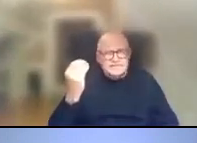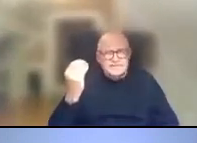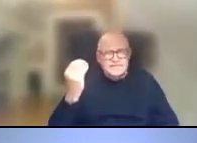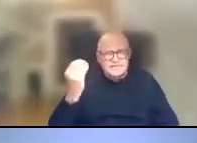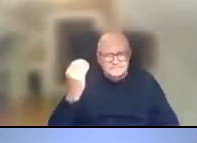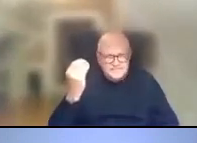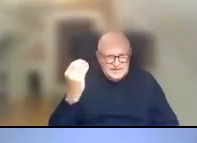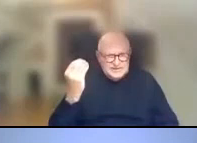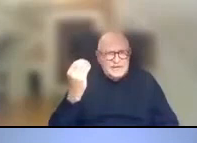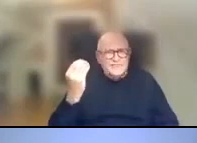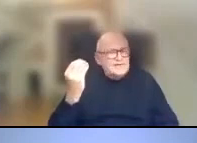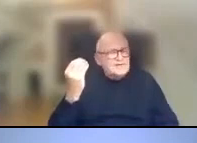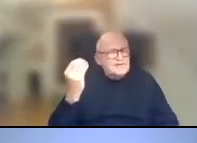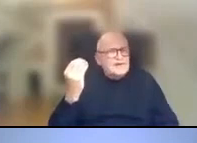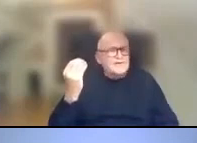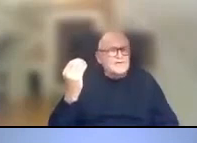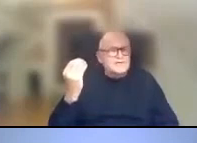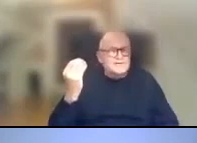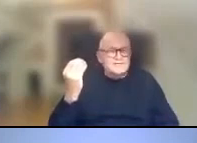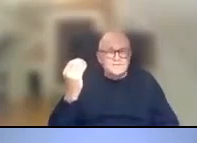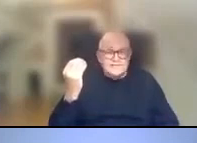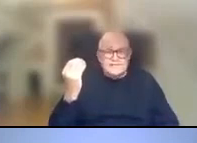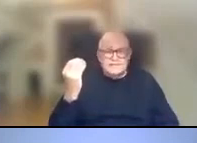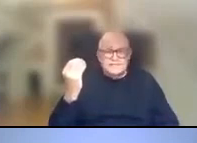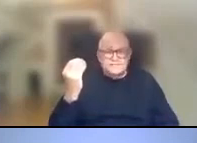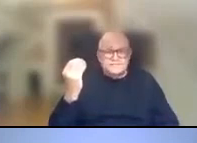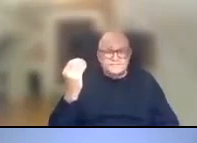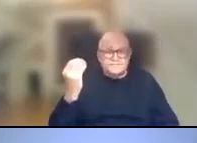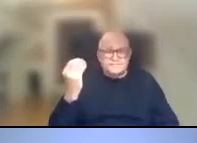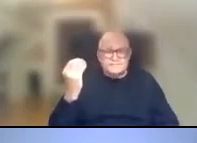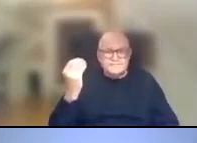46% dieser Sterbefälle in Krankenhäusern passieren.